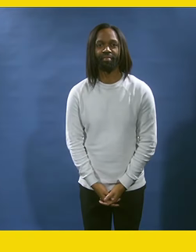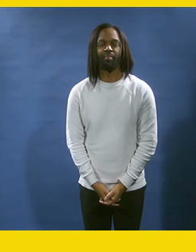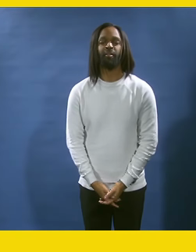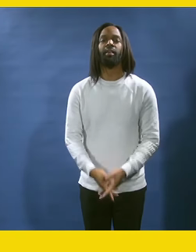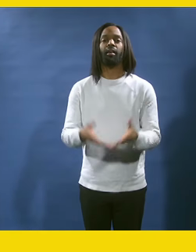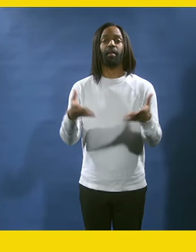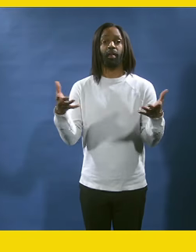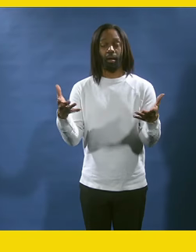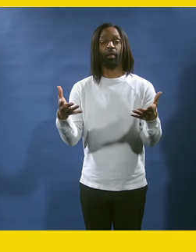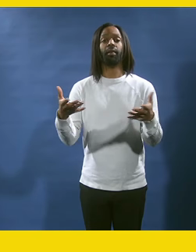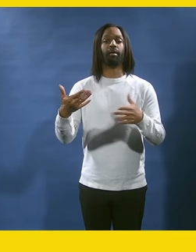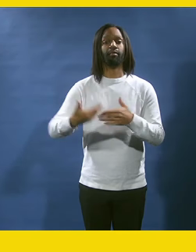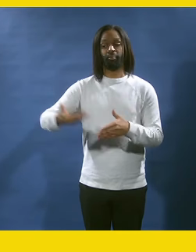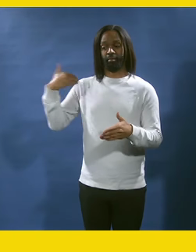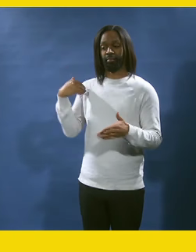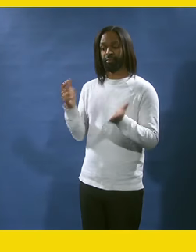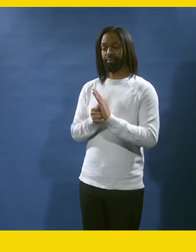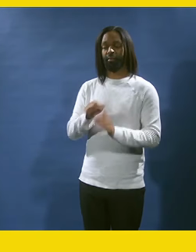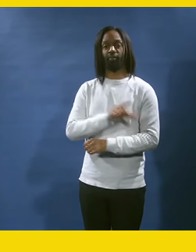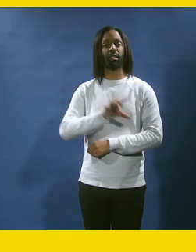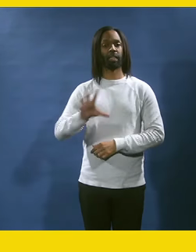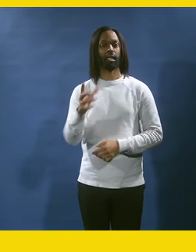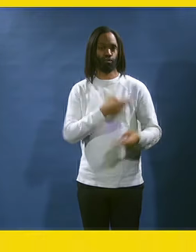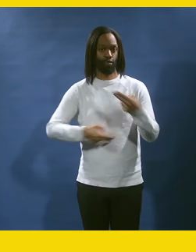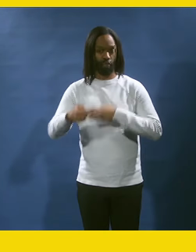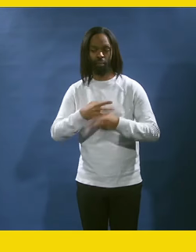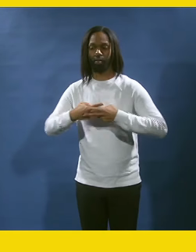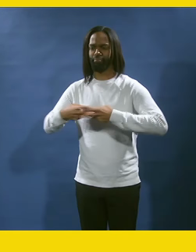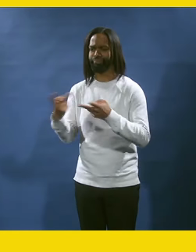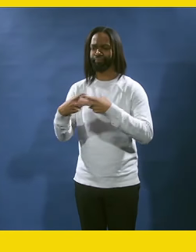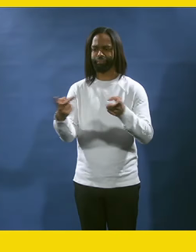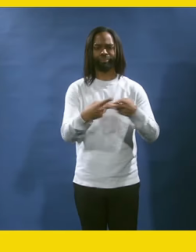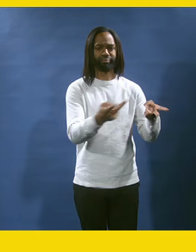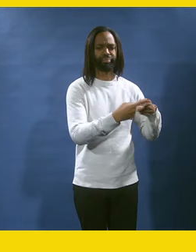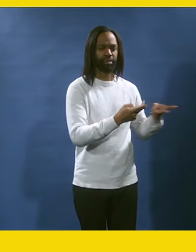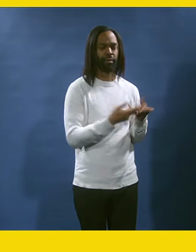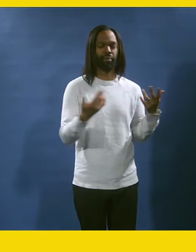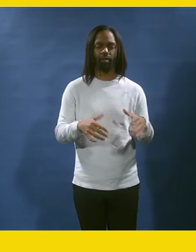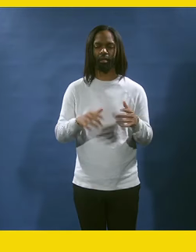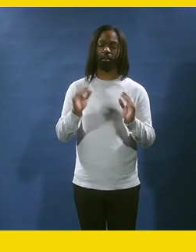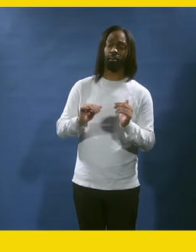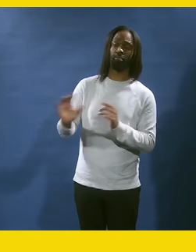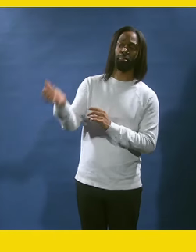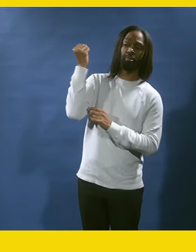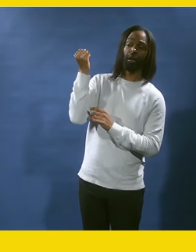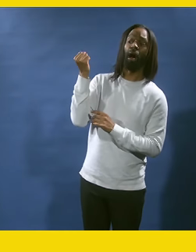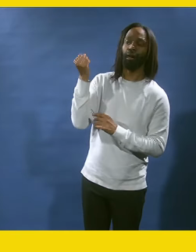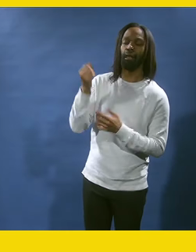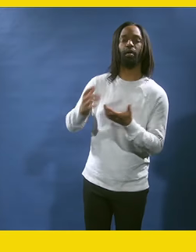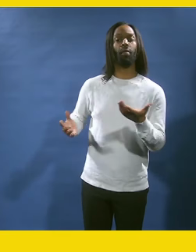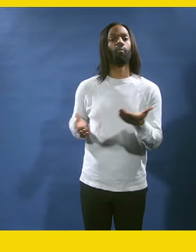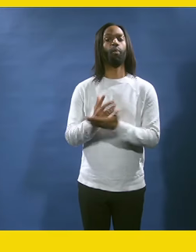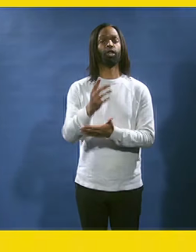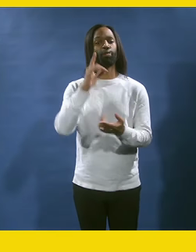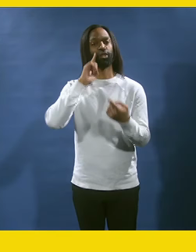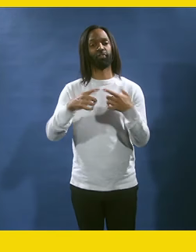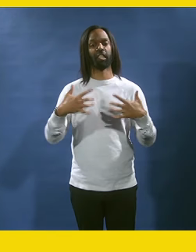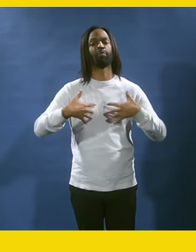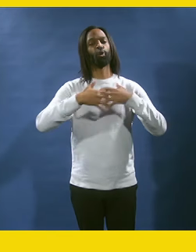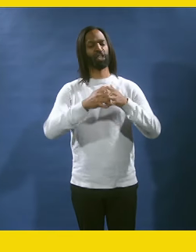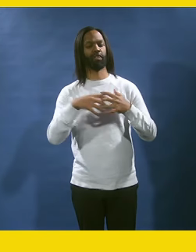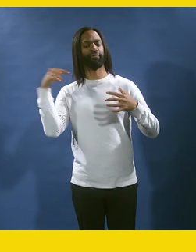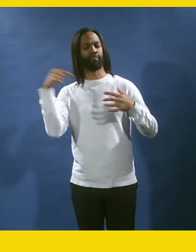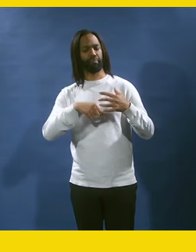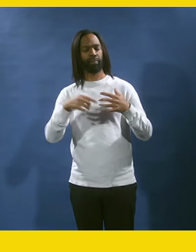Au milieu des annonces faites le 25 novembre, j'ai cependant relevé avec satisfaction le projet de généraliser le dispositif permettant à